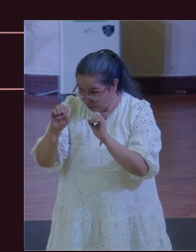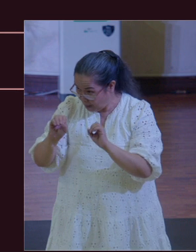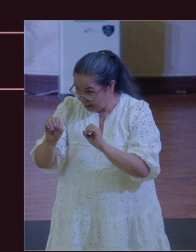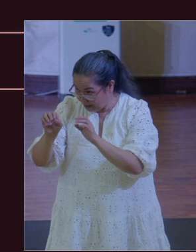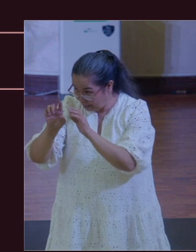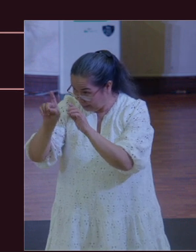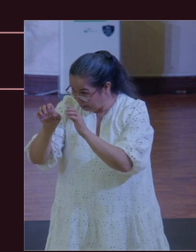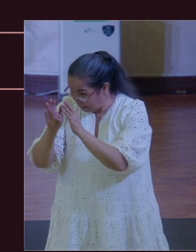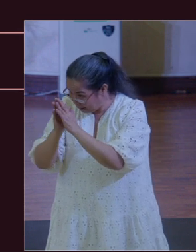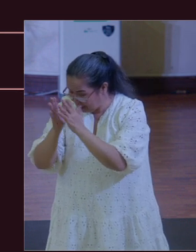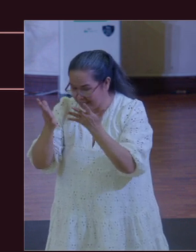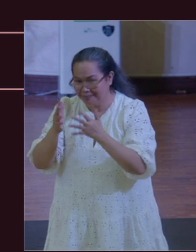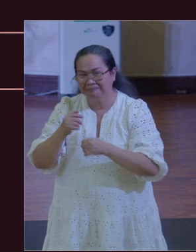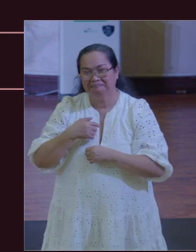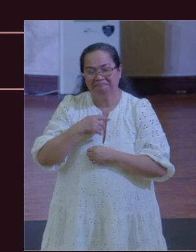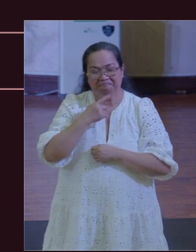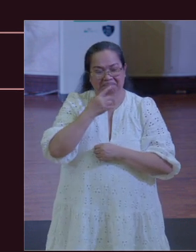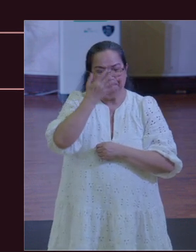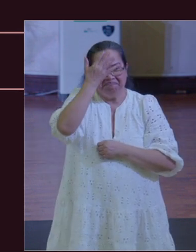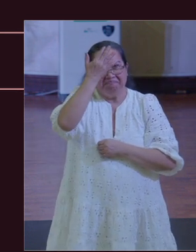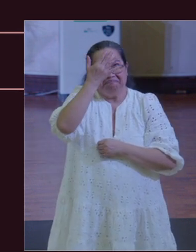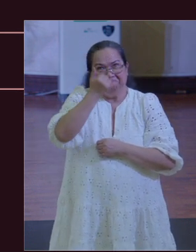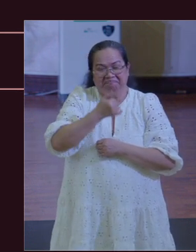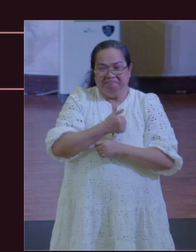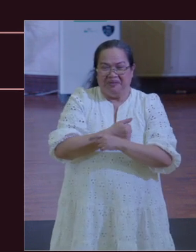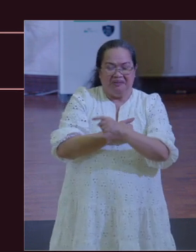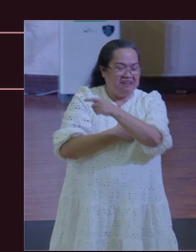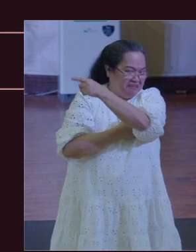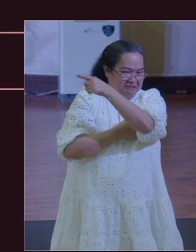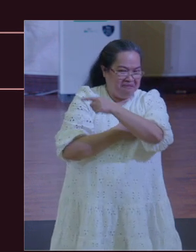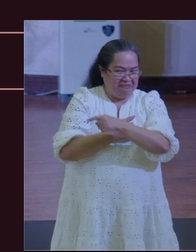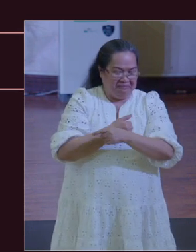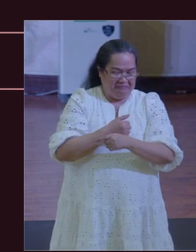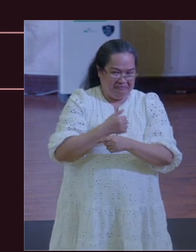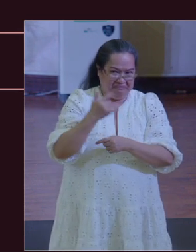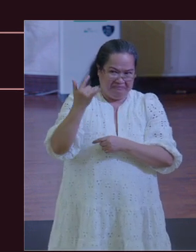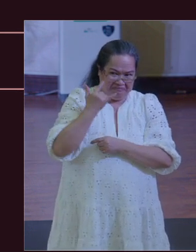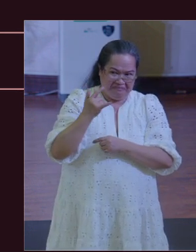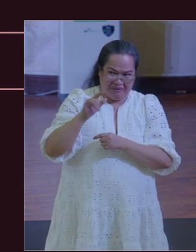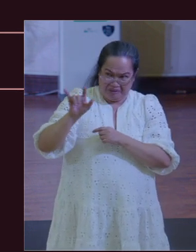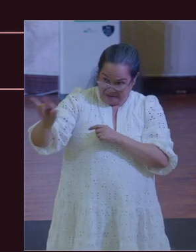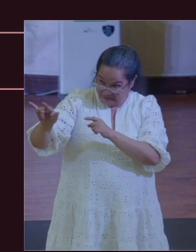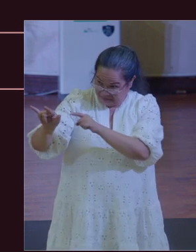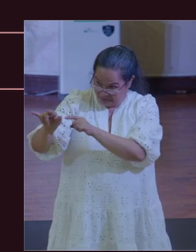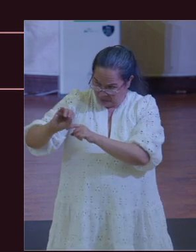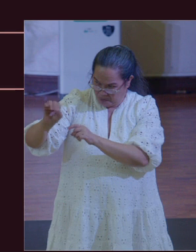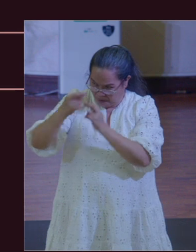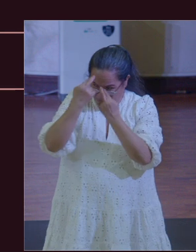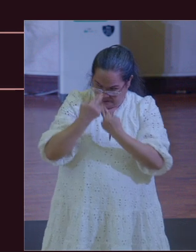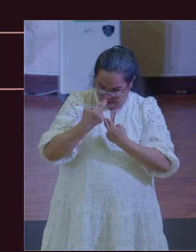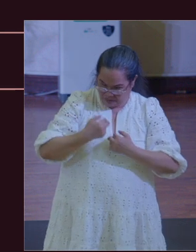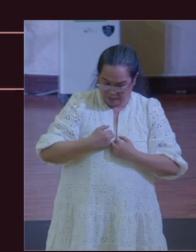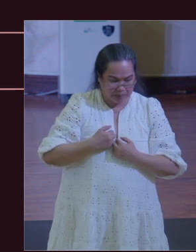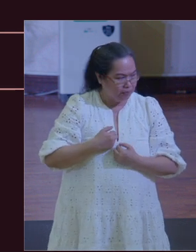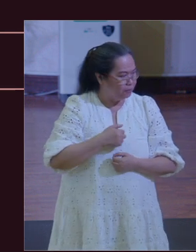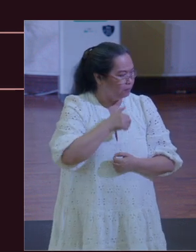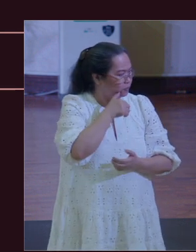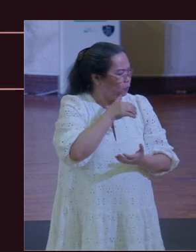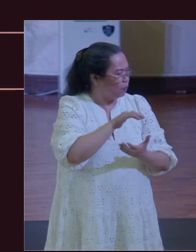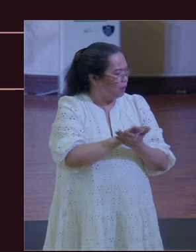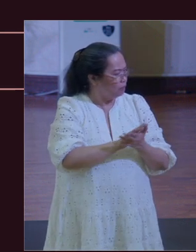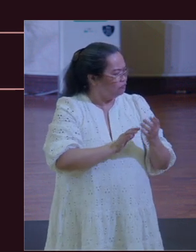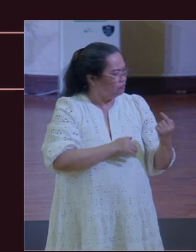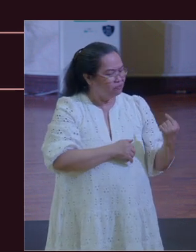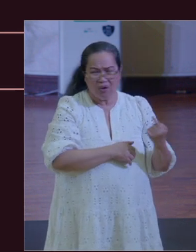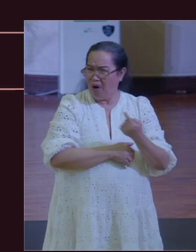ng mister, paano ko naman humamahalin yan? Hindi ako nirirespeto niyan. Sasabihin naman ni Mrs., paano